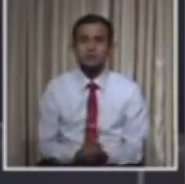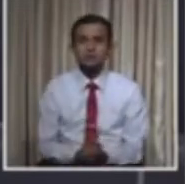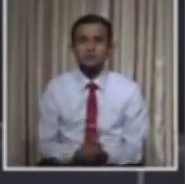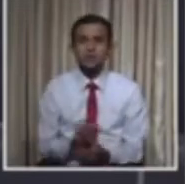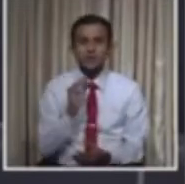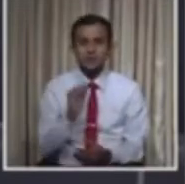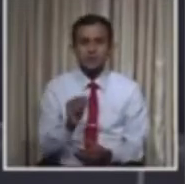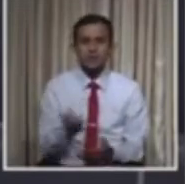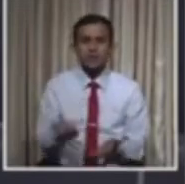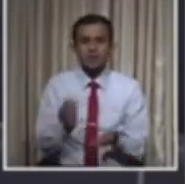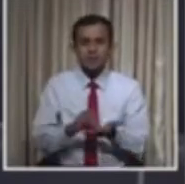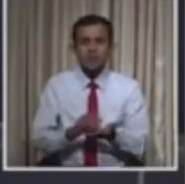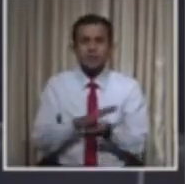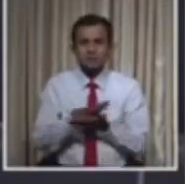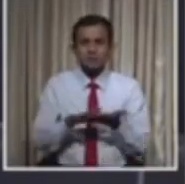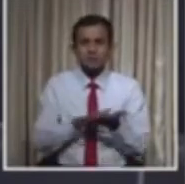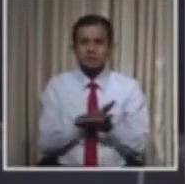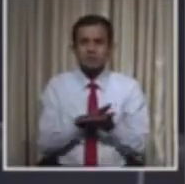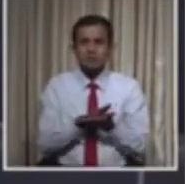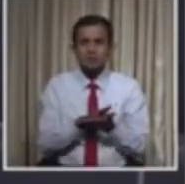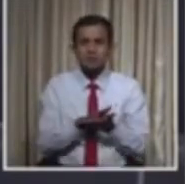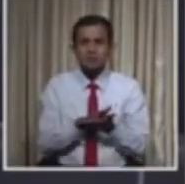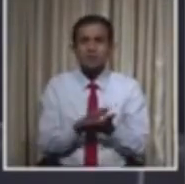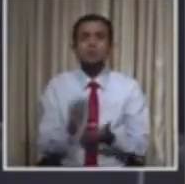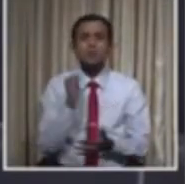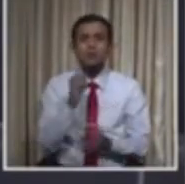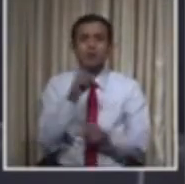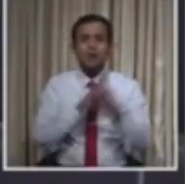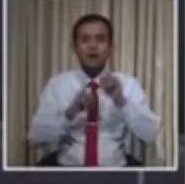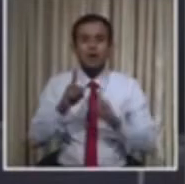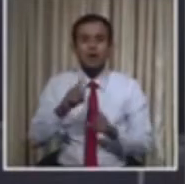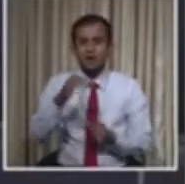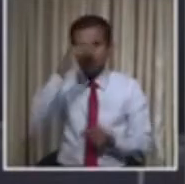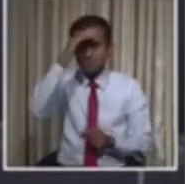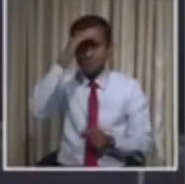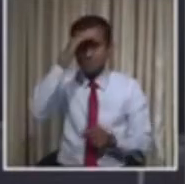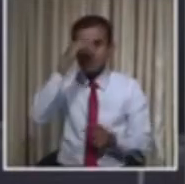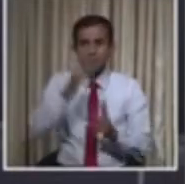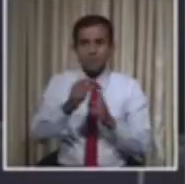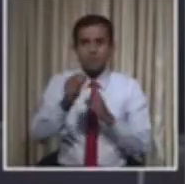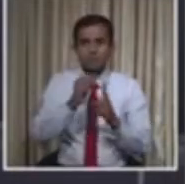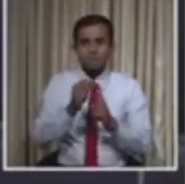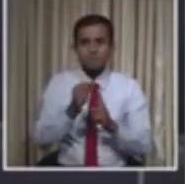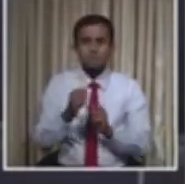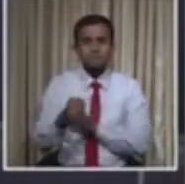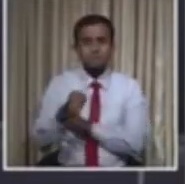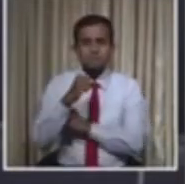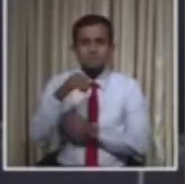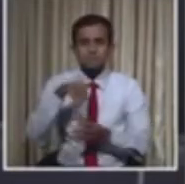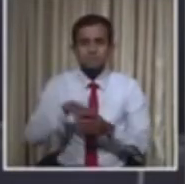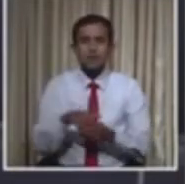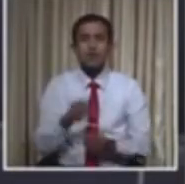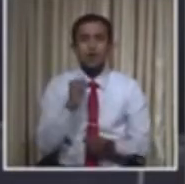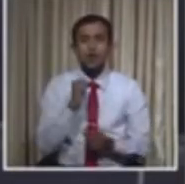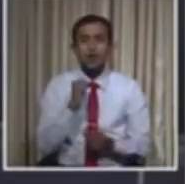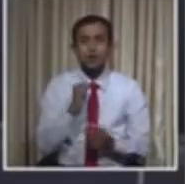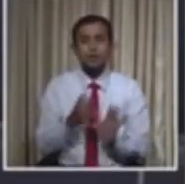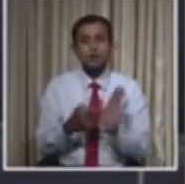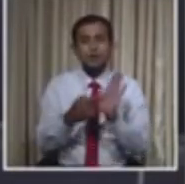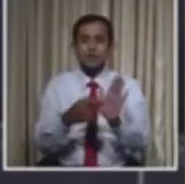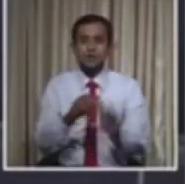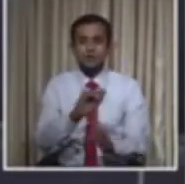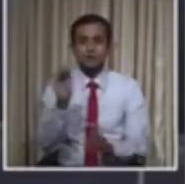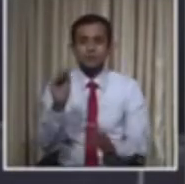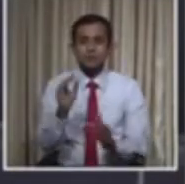නමුත් අපි යලිත් නිවැරදි මොකද්ද කියලා කතානායකතුමා ඔබතුමා පාර්ලිමේන්තු බලතලනුව අපි කොහොමද ඉදිරිපත් කරන්න අපි